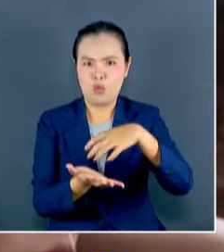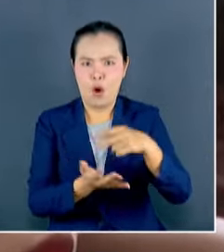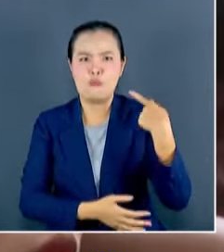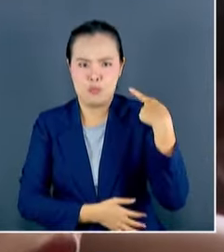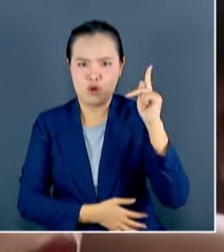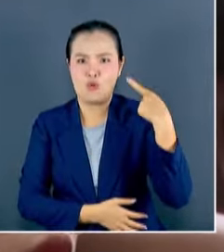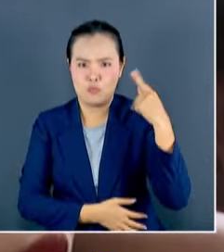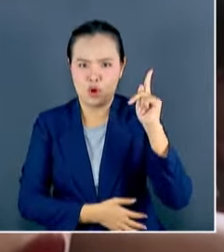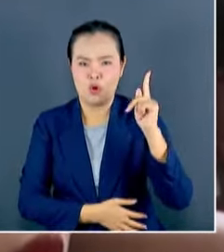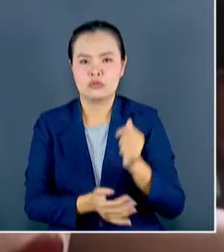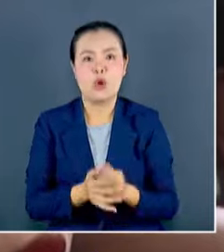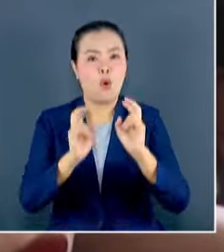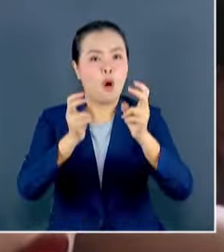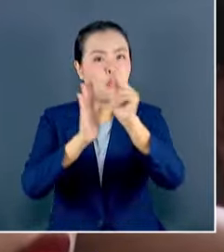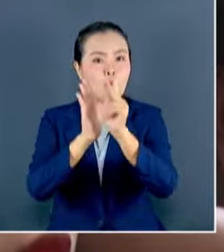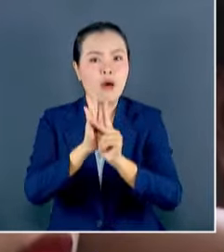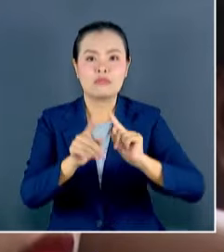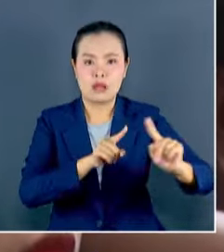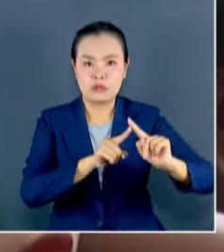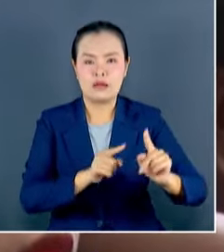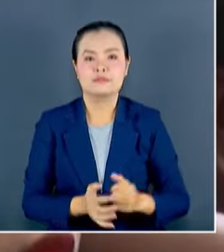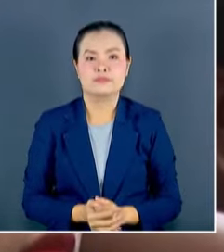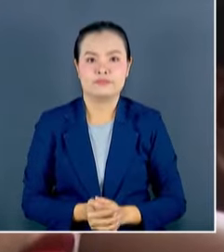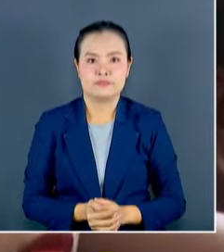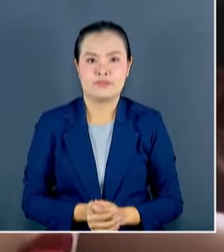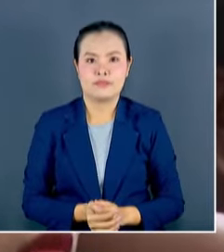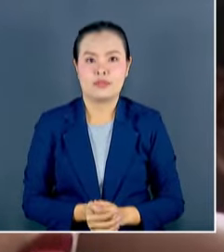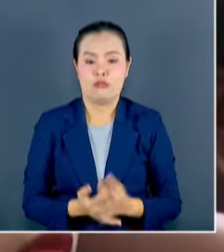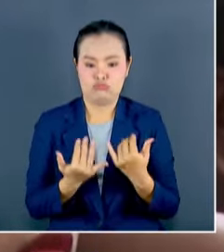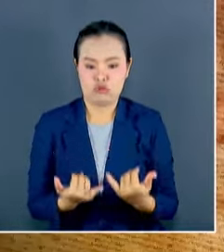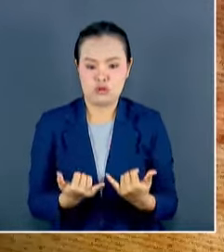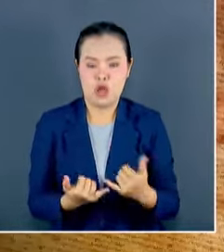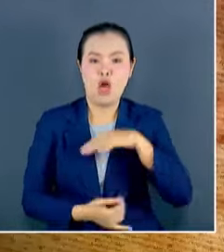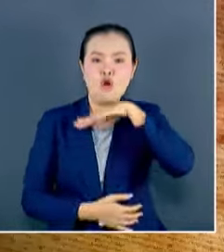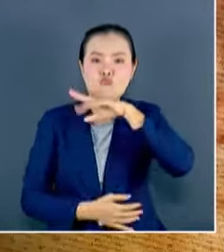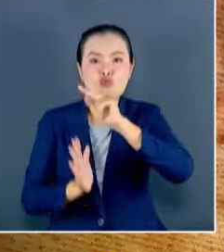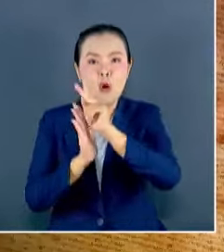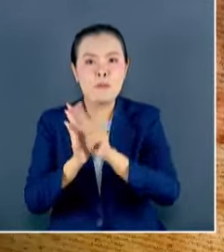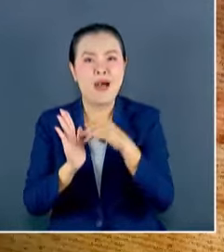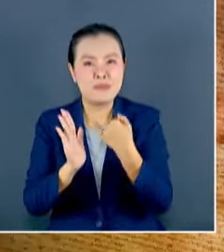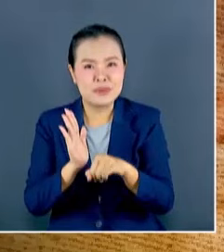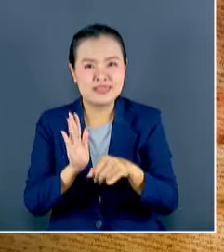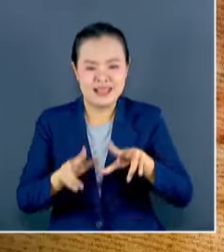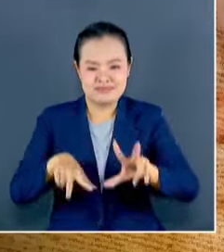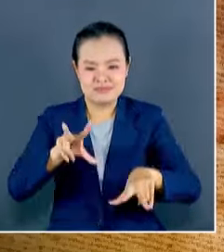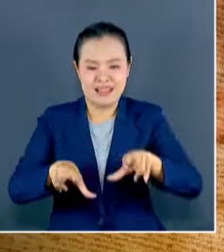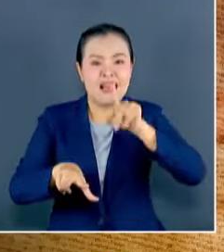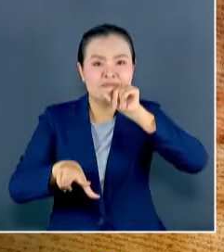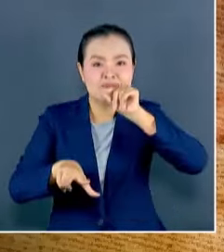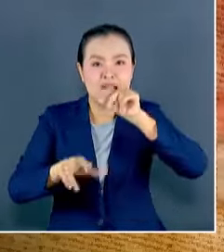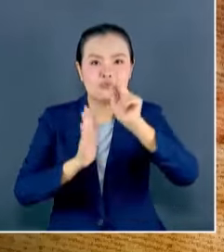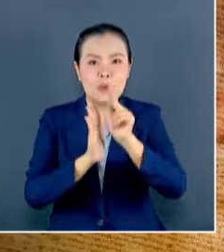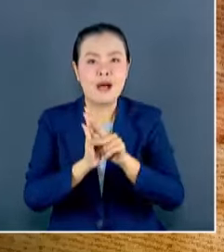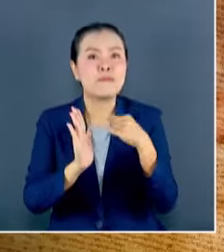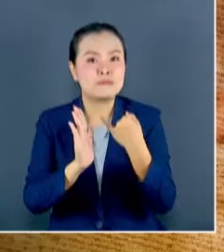ชน์ต่อรูปคดีพอสมควรนะครับ ก็คือตอนนี้จากหมูเถื่อนมาจนถึงตีนไก่เถื่อนนะคะ